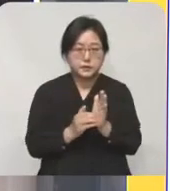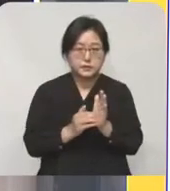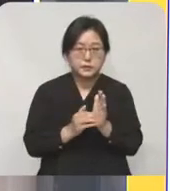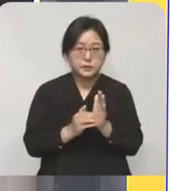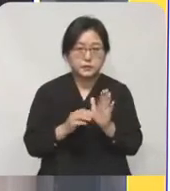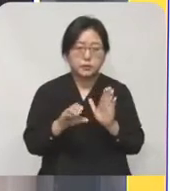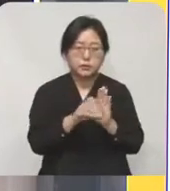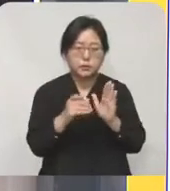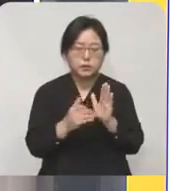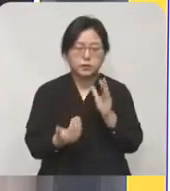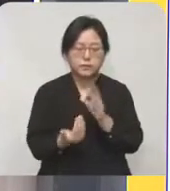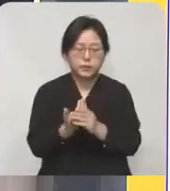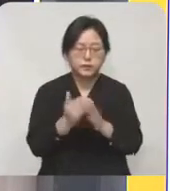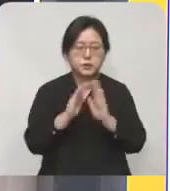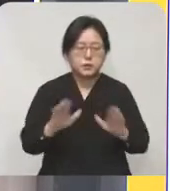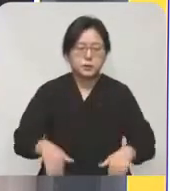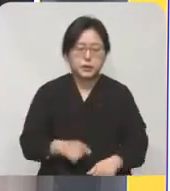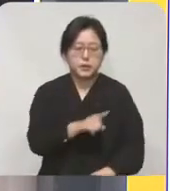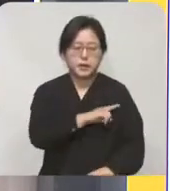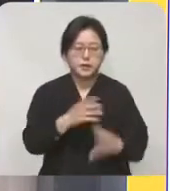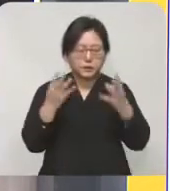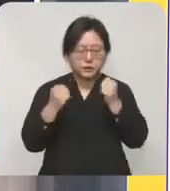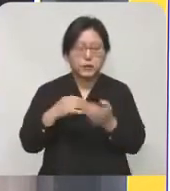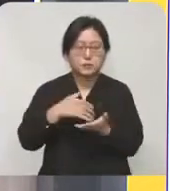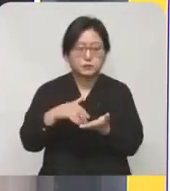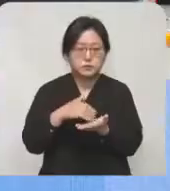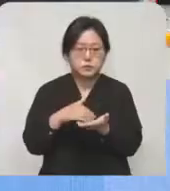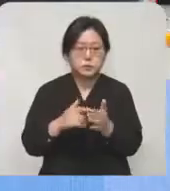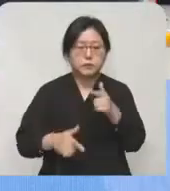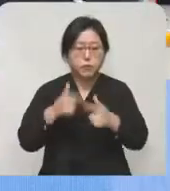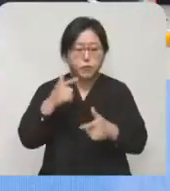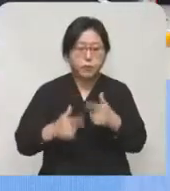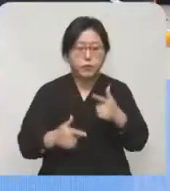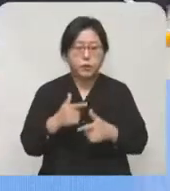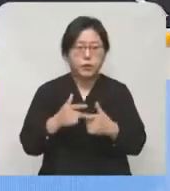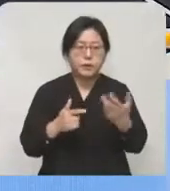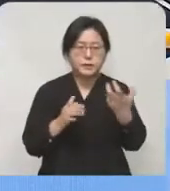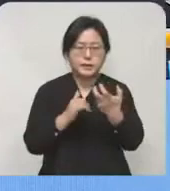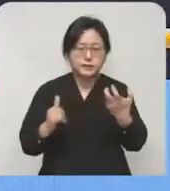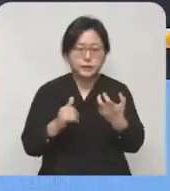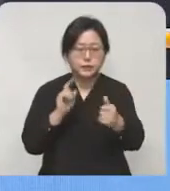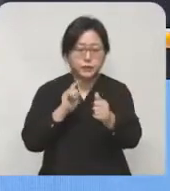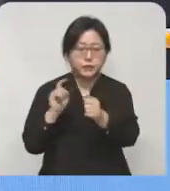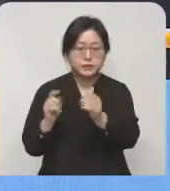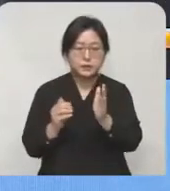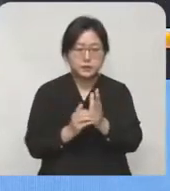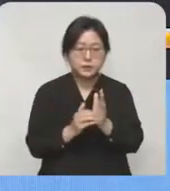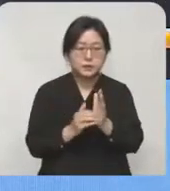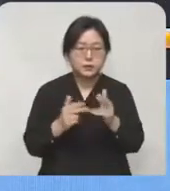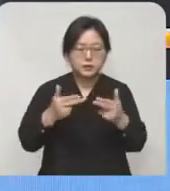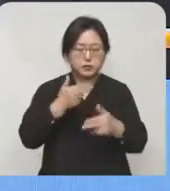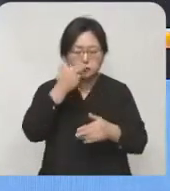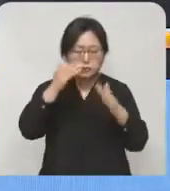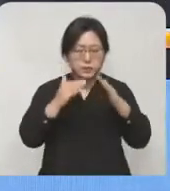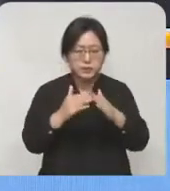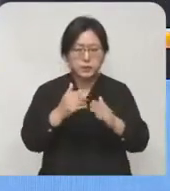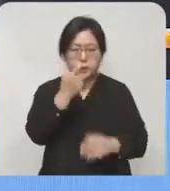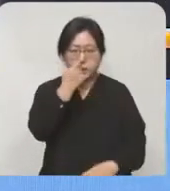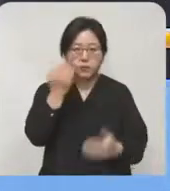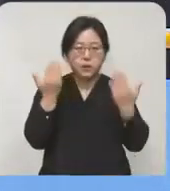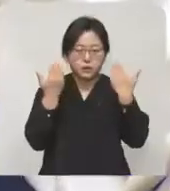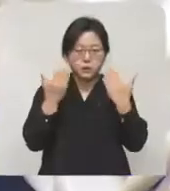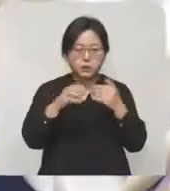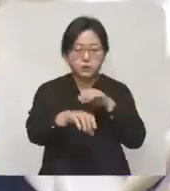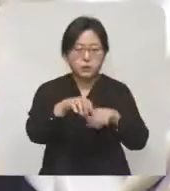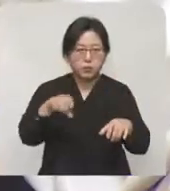코로나 발생 이후 전남에서는 가장 많습니다 목포에서 만 이름 명의 확신 됐는데요 술집과 학원 학교 등 다양한